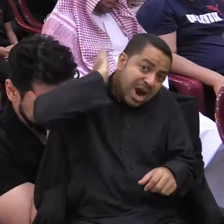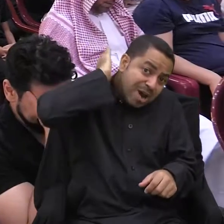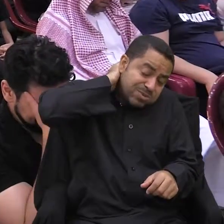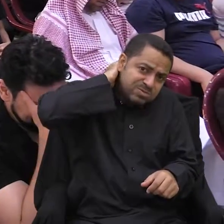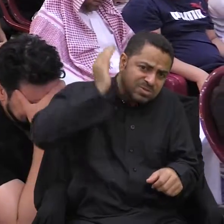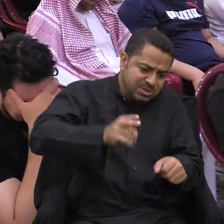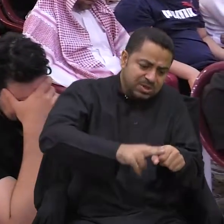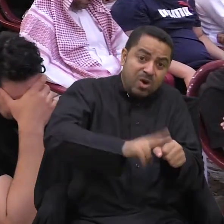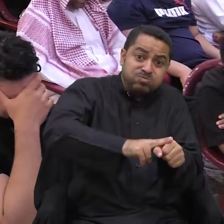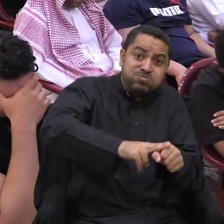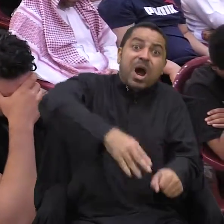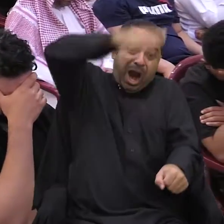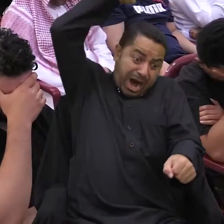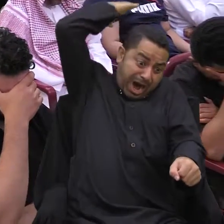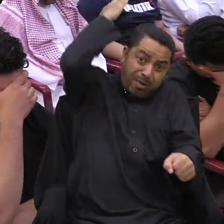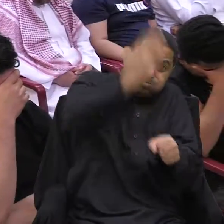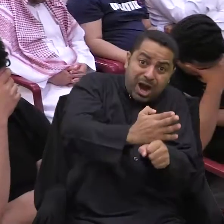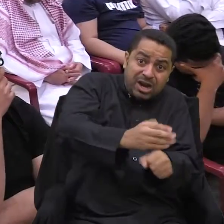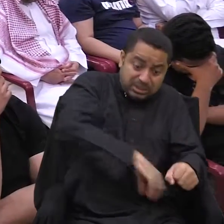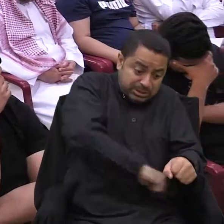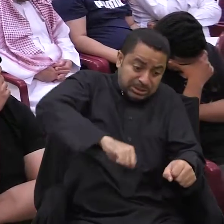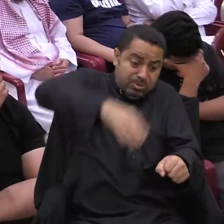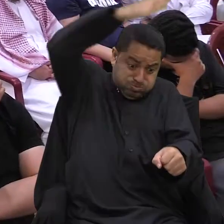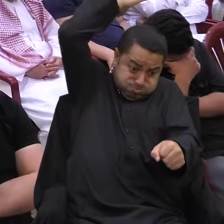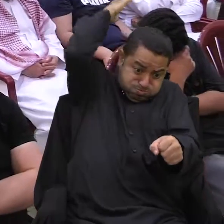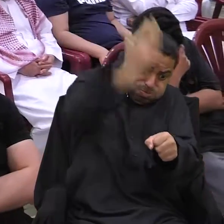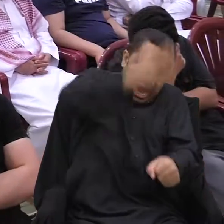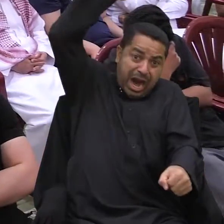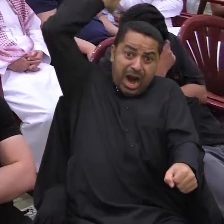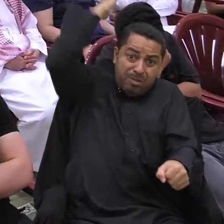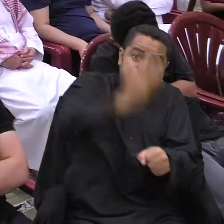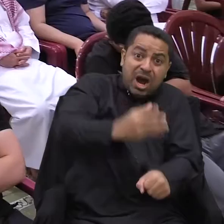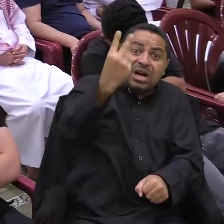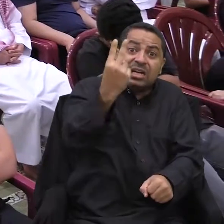وأخذ يضربه من الخفا على رقبته